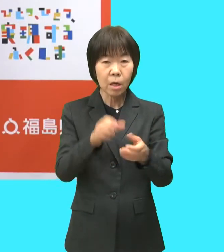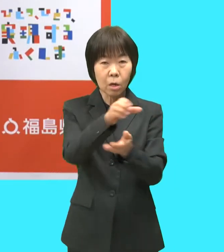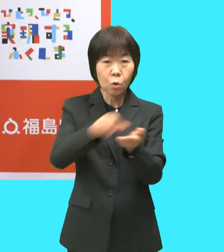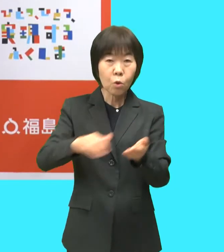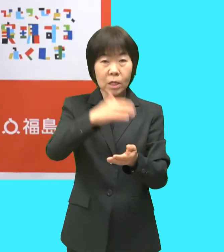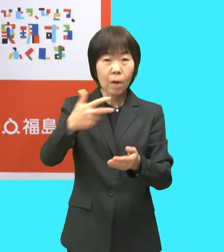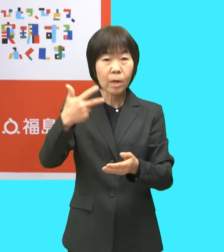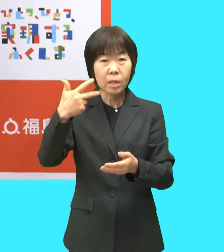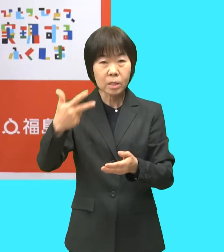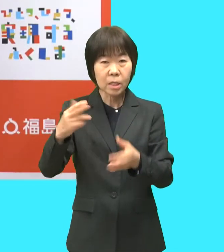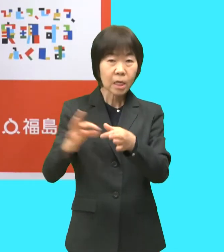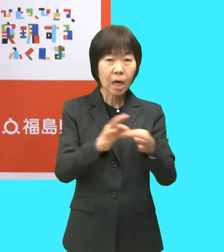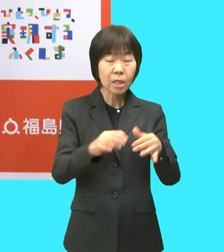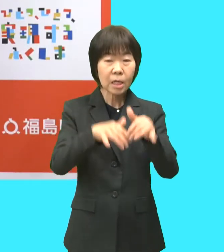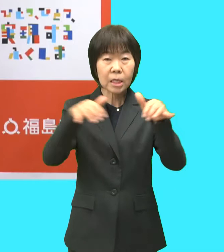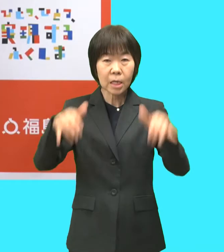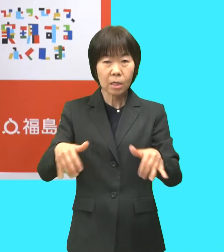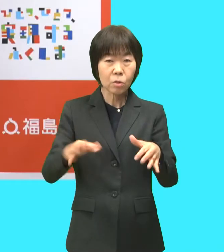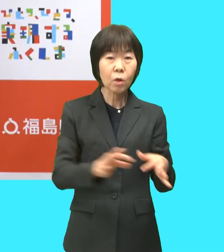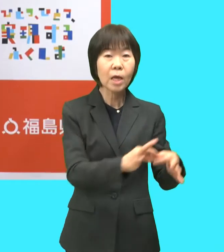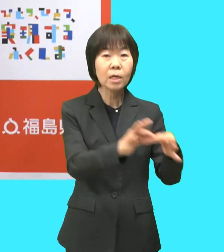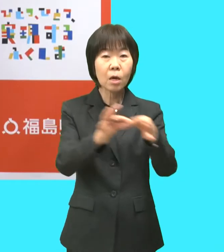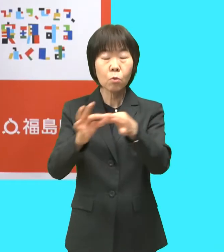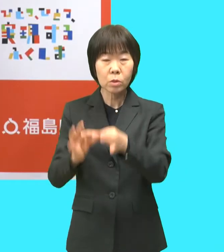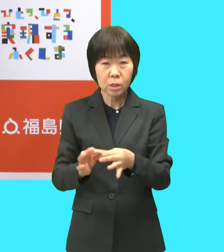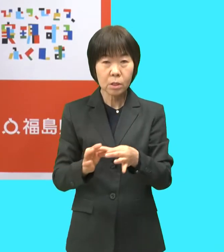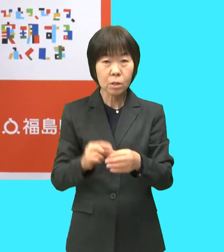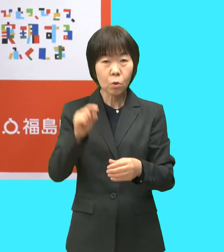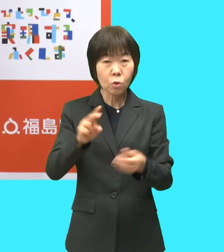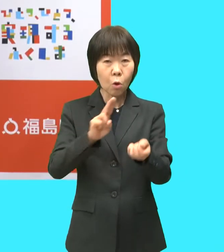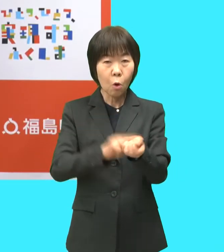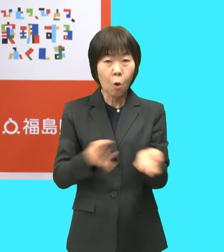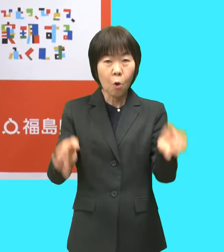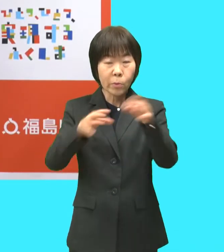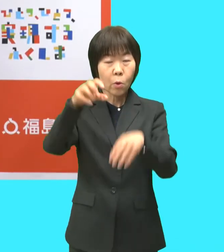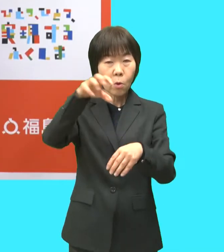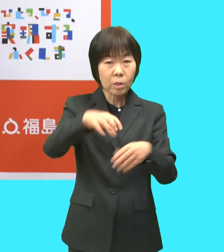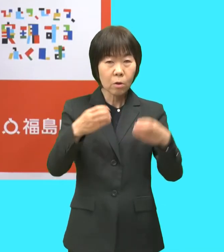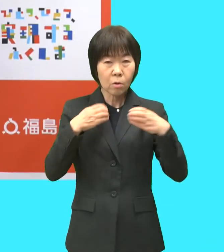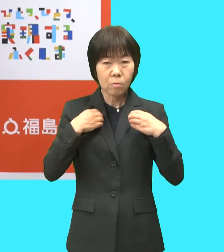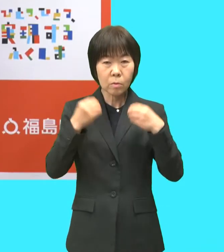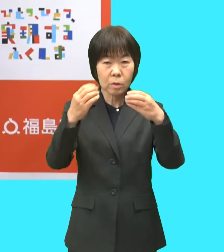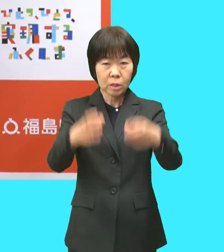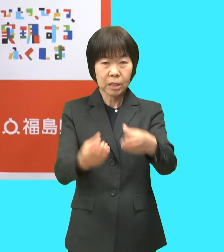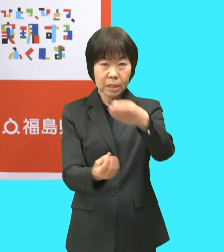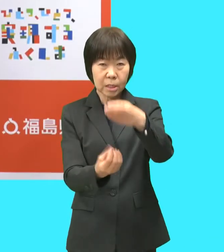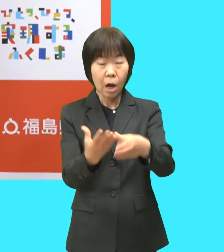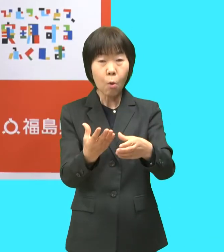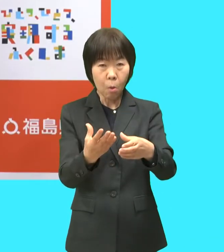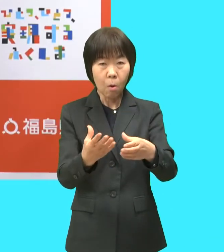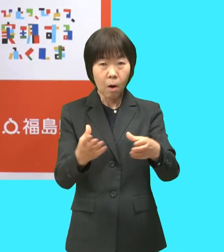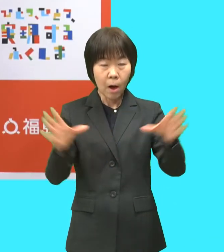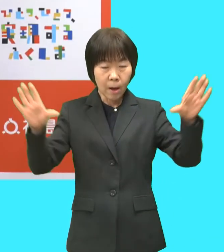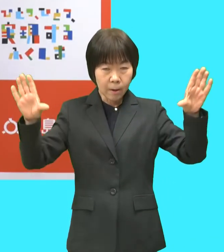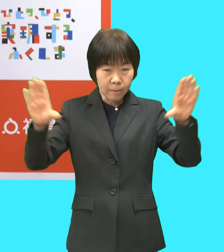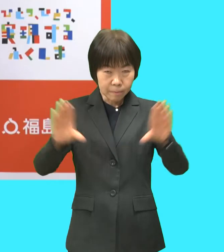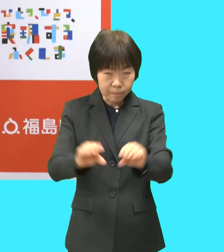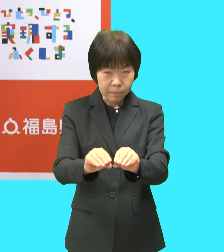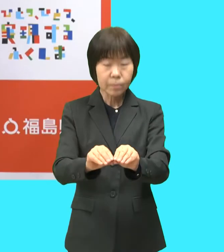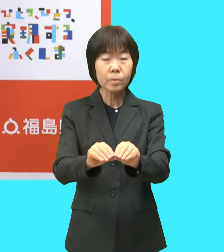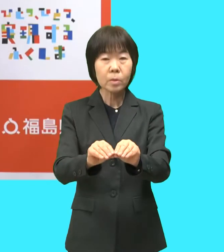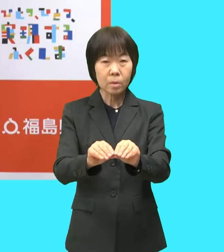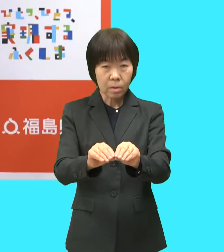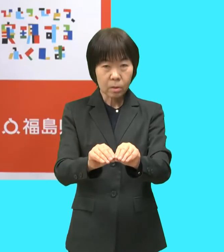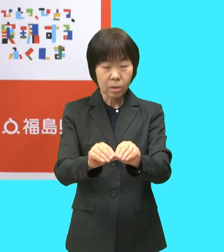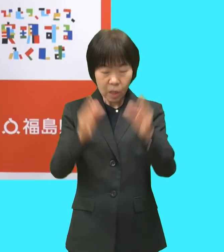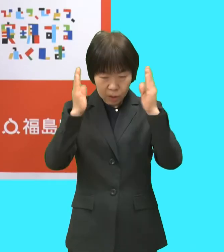や関係機関と連携をし、この病院クラスターを早急に収束をさせることに全